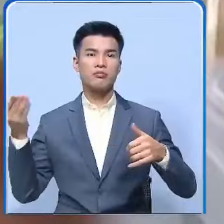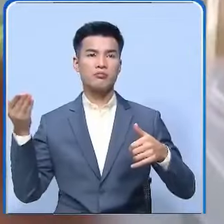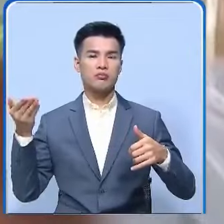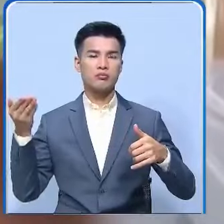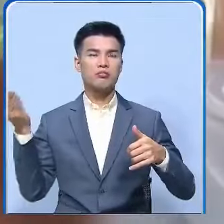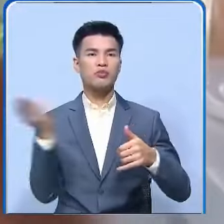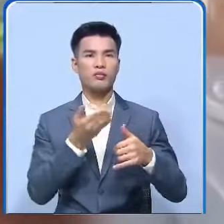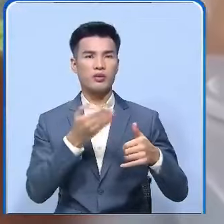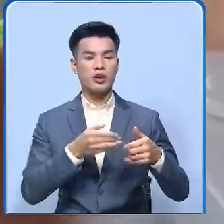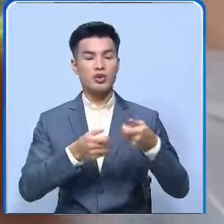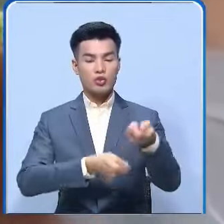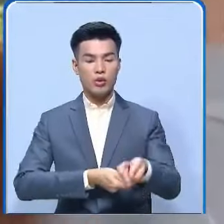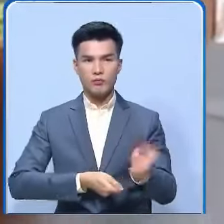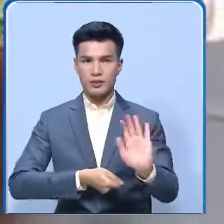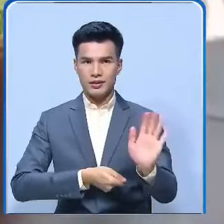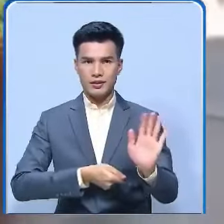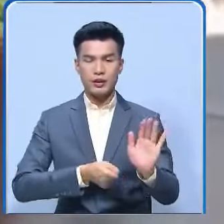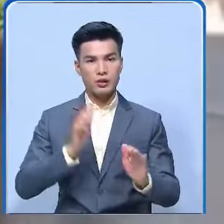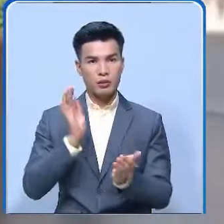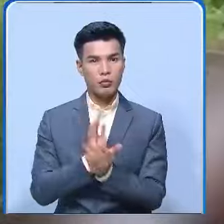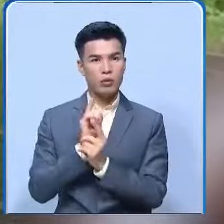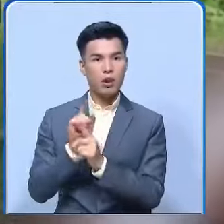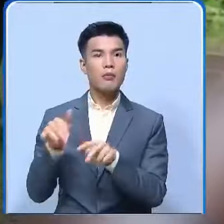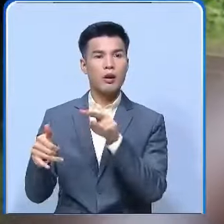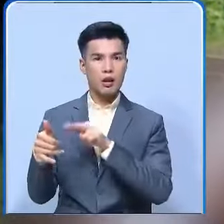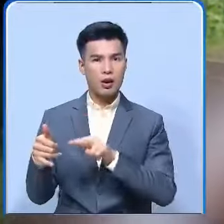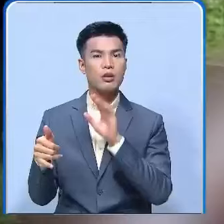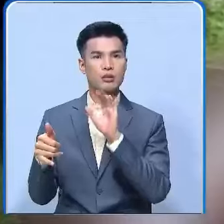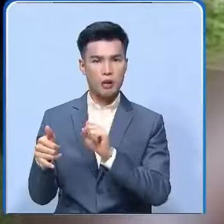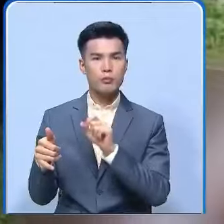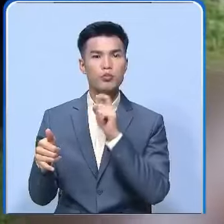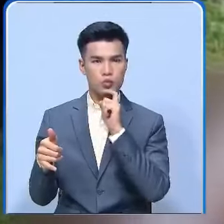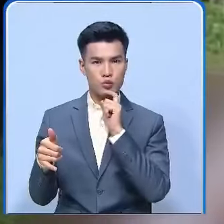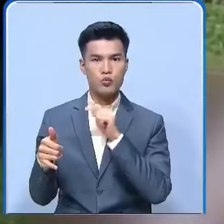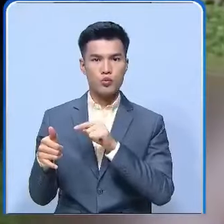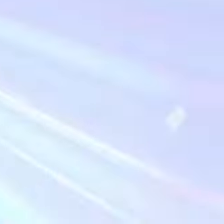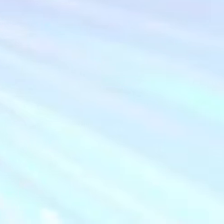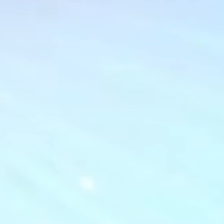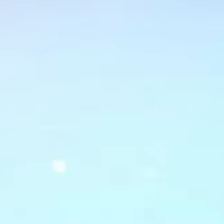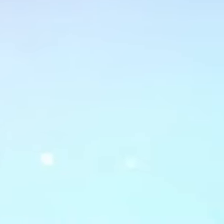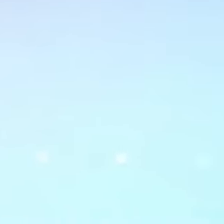อบนะคะซึ่งตำรวจกำลังติดตามจับกลุ่มคนก่อเหตุมาลงโทษตามกฎหมายต่อไปค่ะ